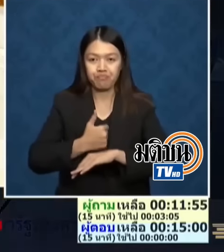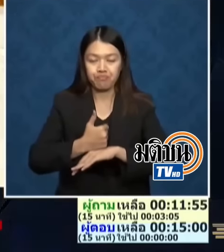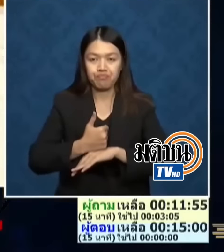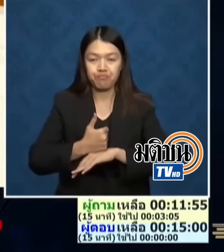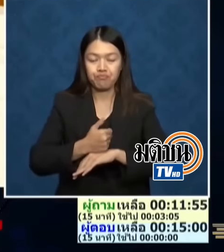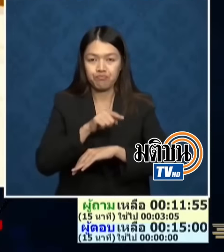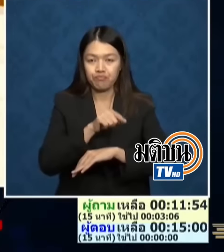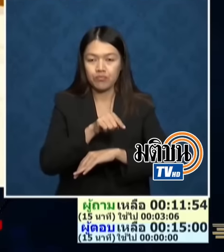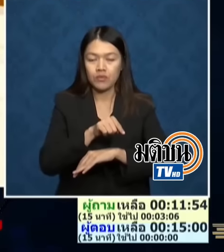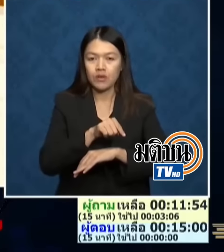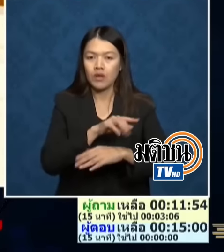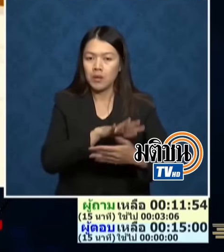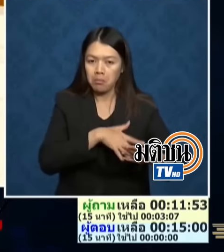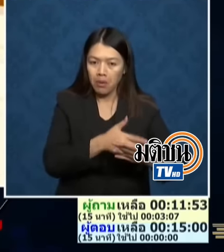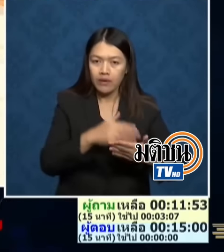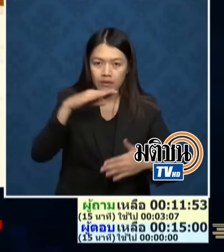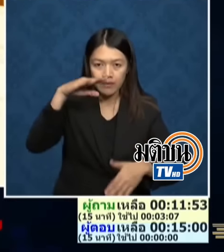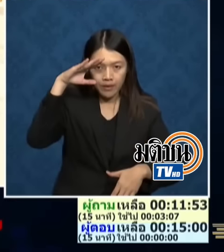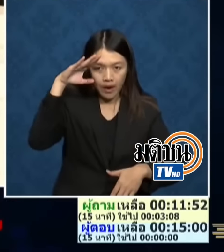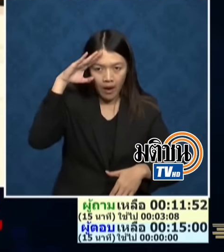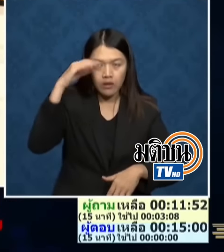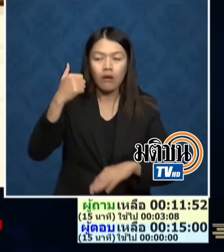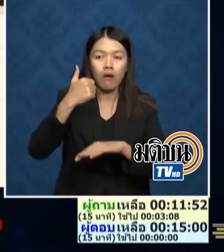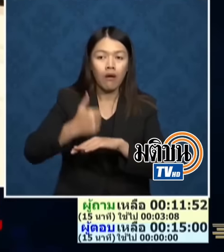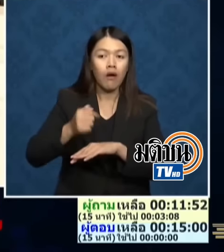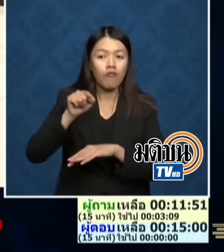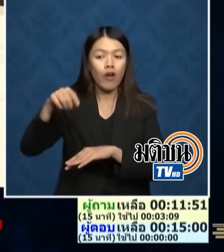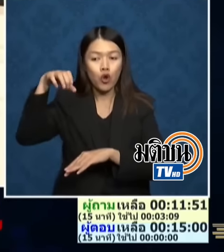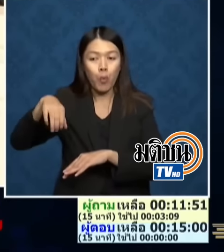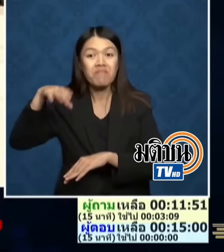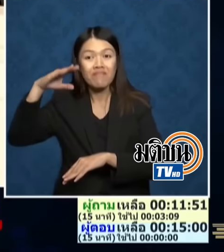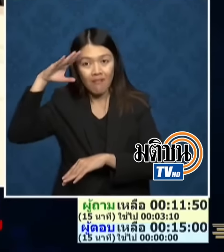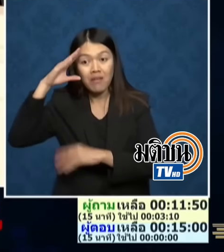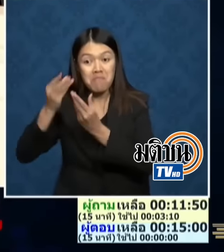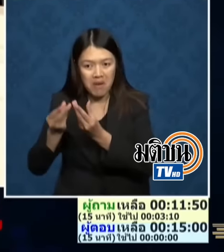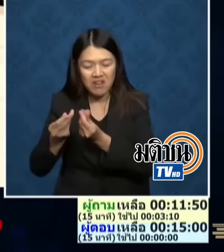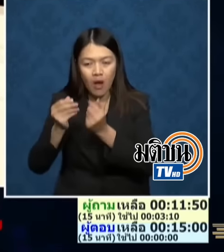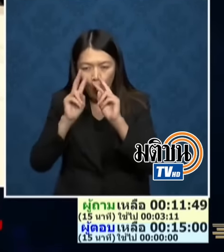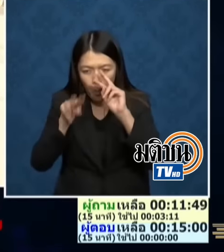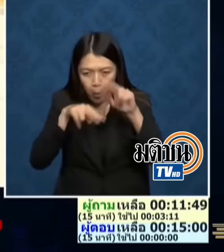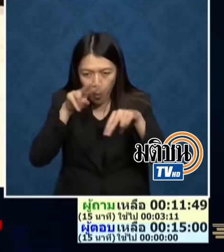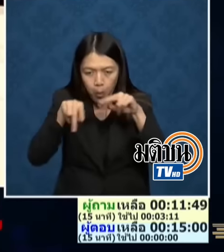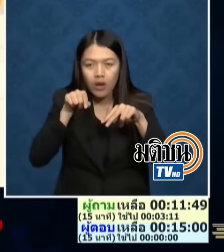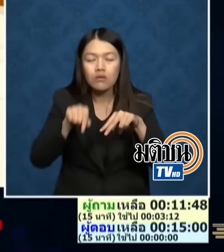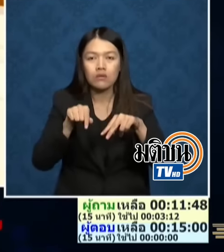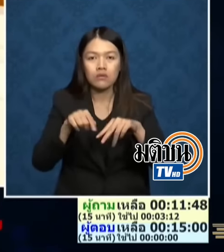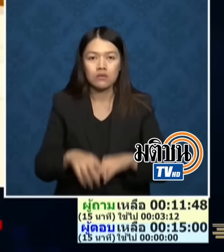มแผนที่สหารท่านรำตีว่าการก็มอบหมายให้กมแผนที่สหารได้ลงไปสำรวจตัสอบ